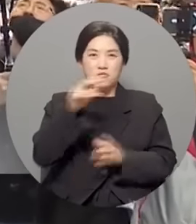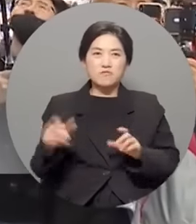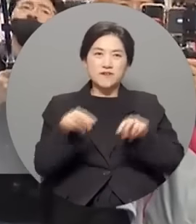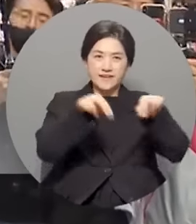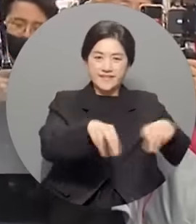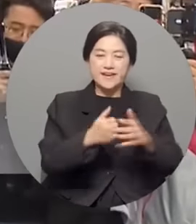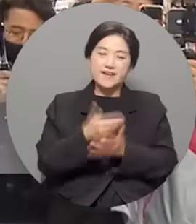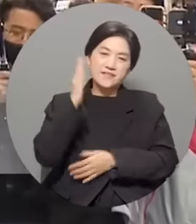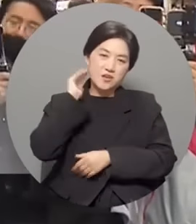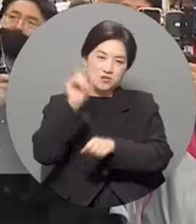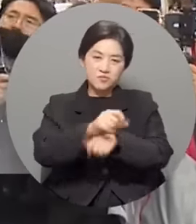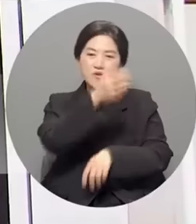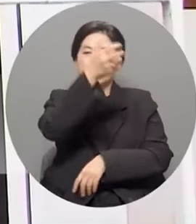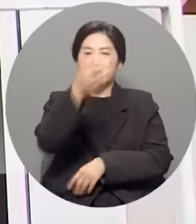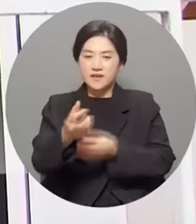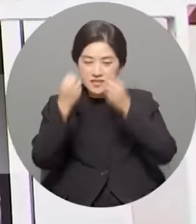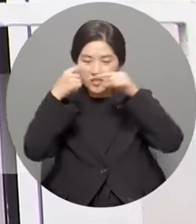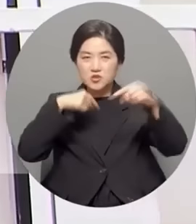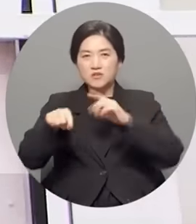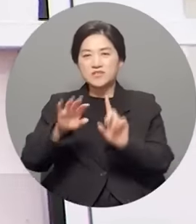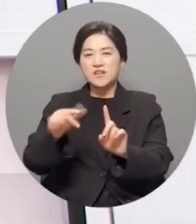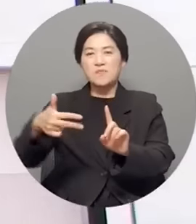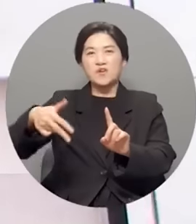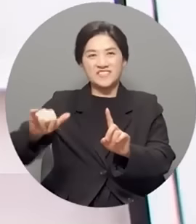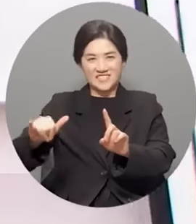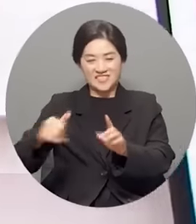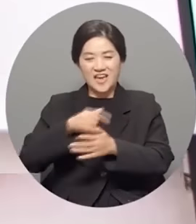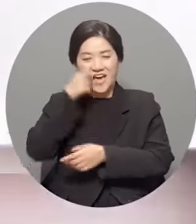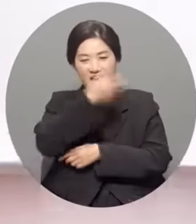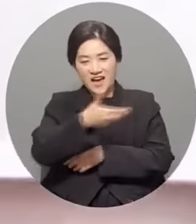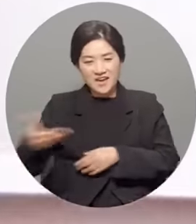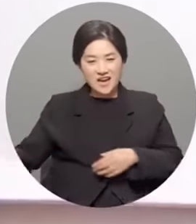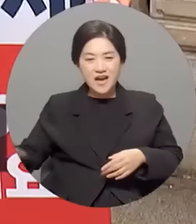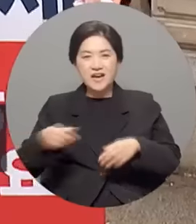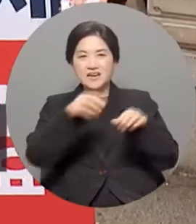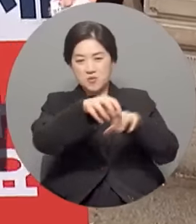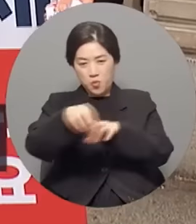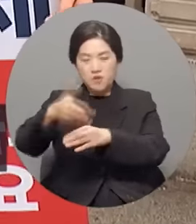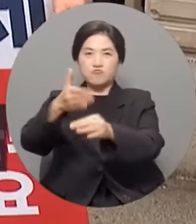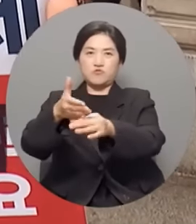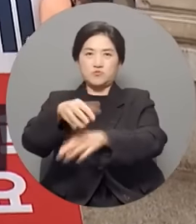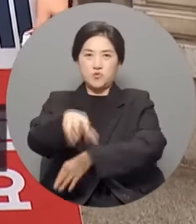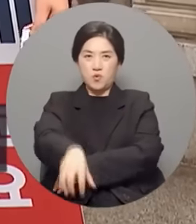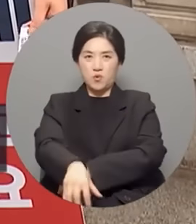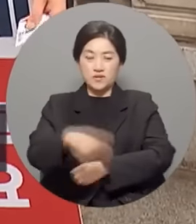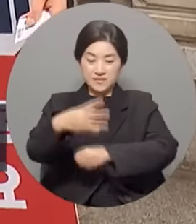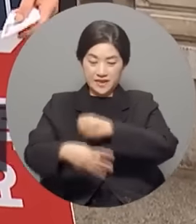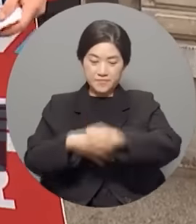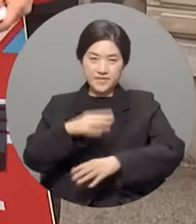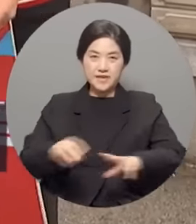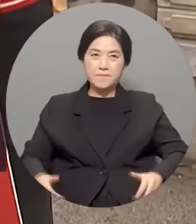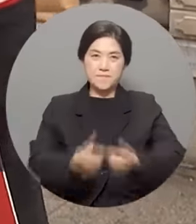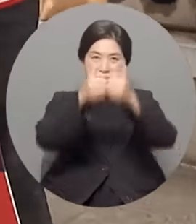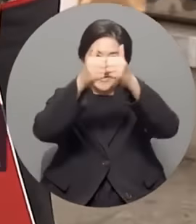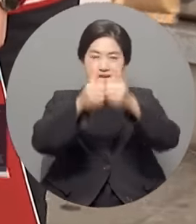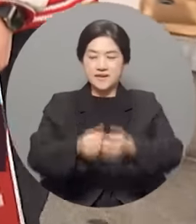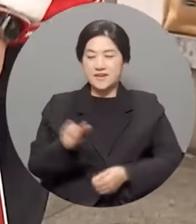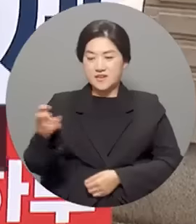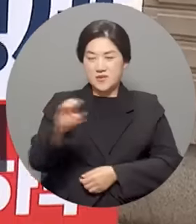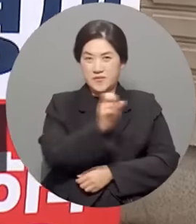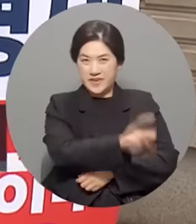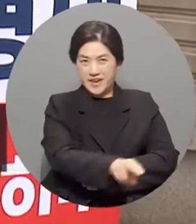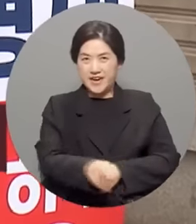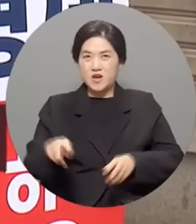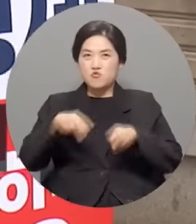집무실이 옮겨온 신정치 1번지이자 한강벨트의 한복판입니다. 4년 만에 다시 맞붙은 여야 거대 정당들의